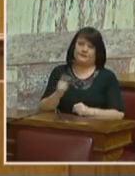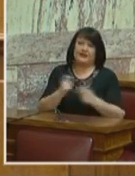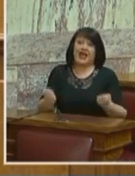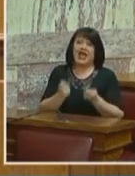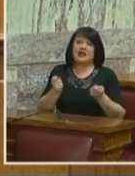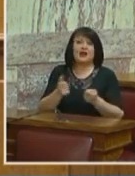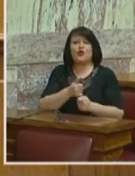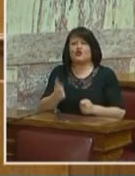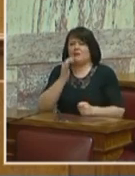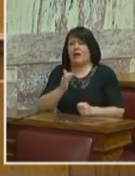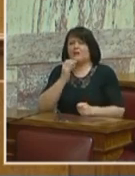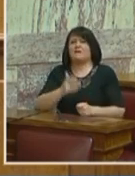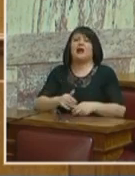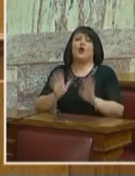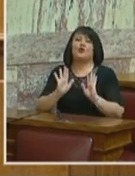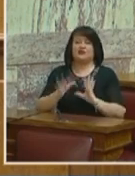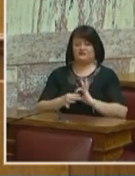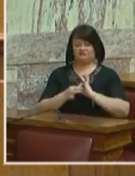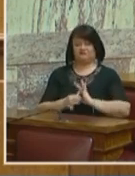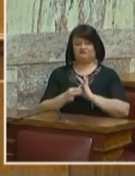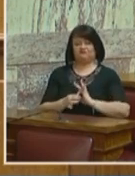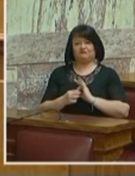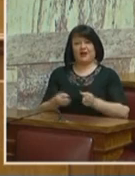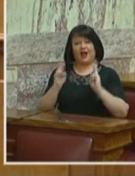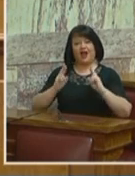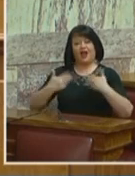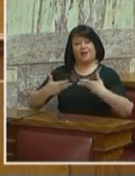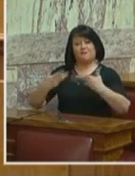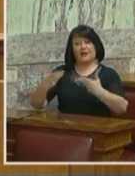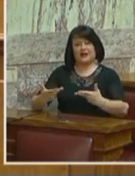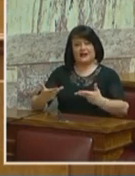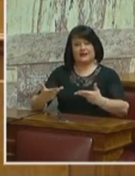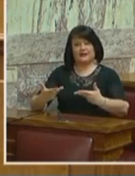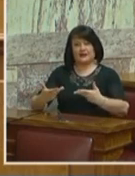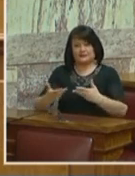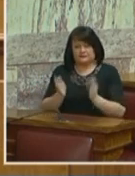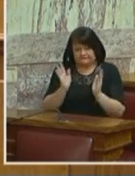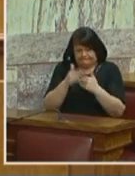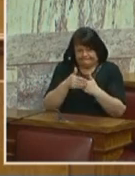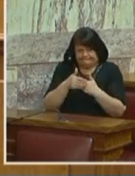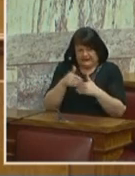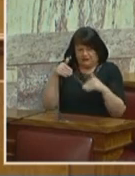λόγια, την αυτοπεποίθηση και την αισιοδοξία απέναντι στην εσωστρέφεια και την παρακμή.